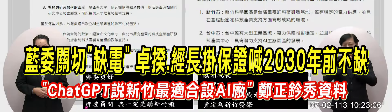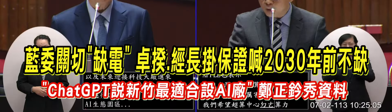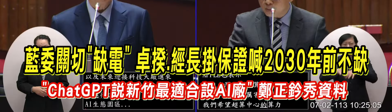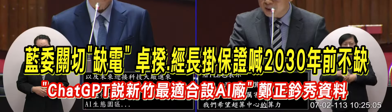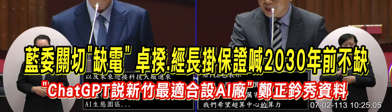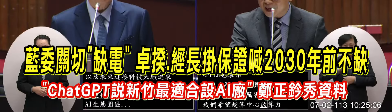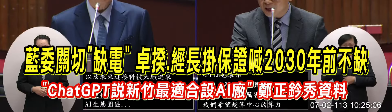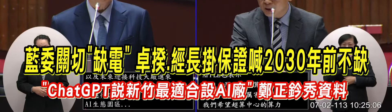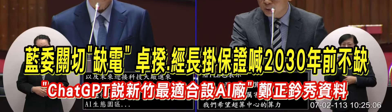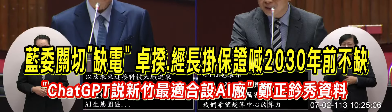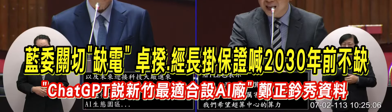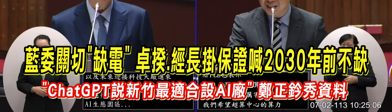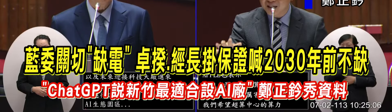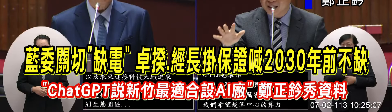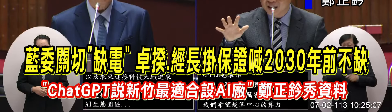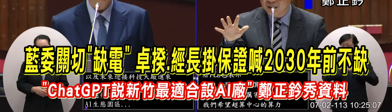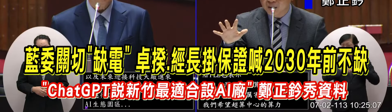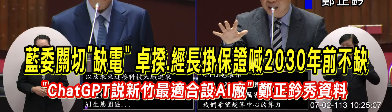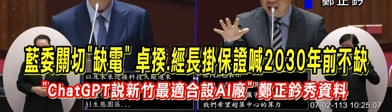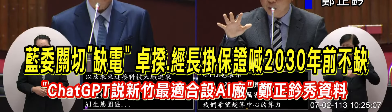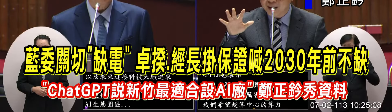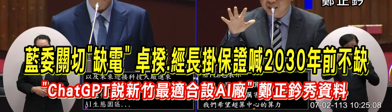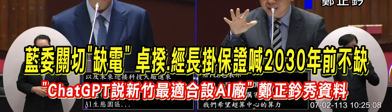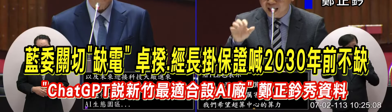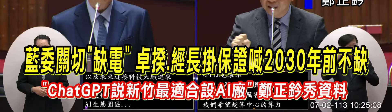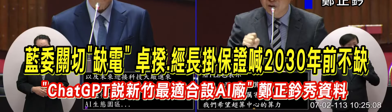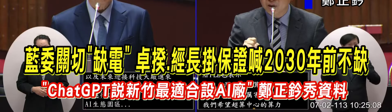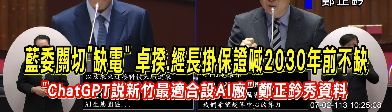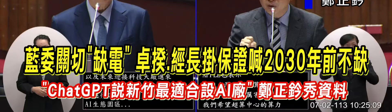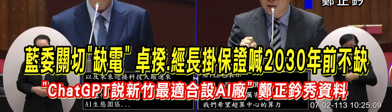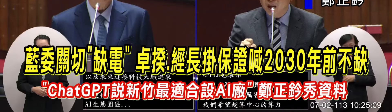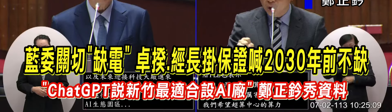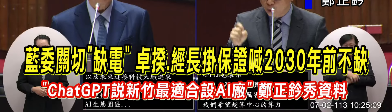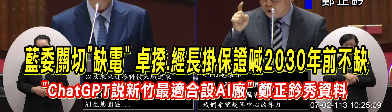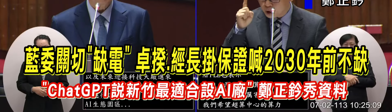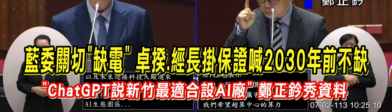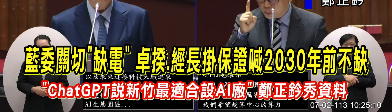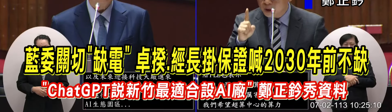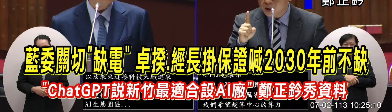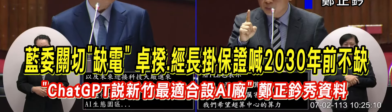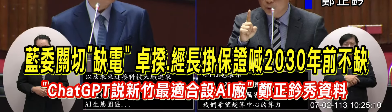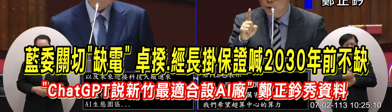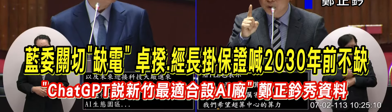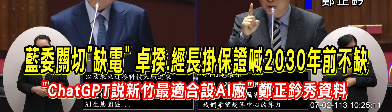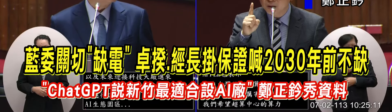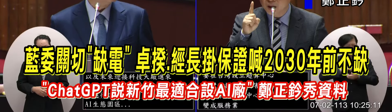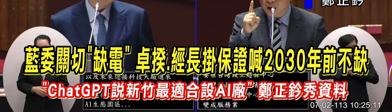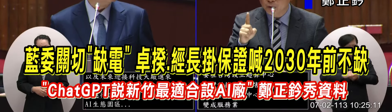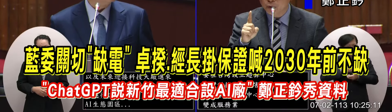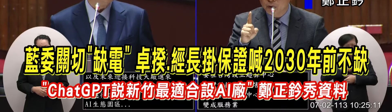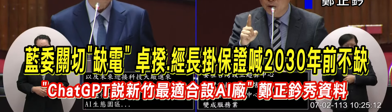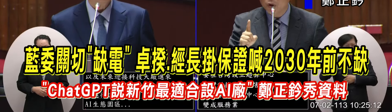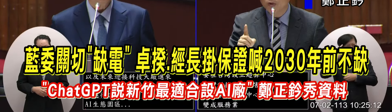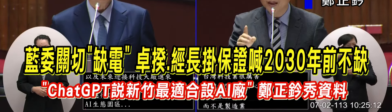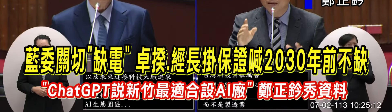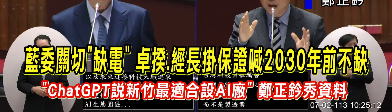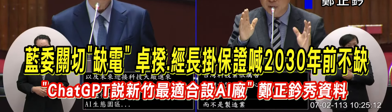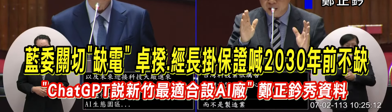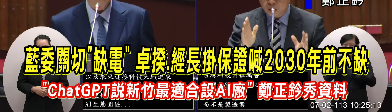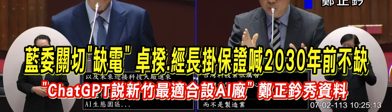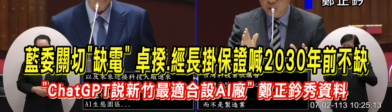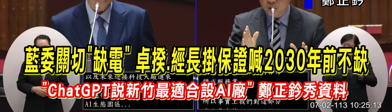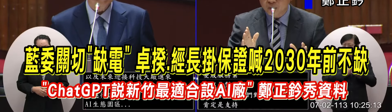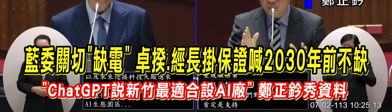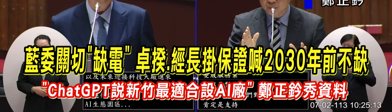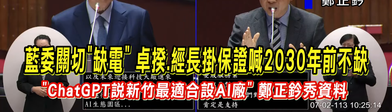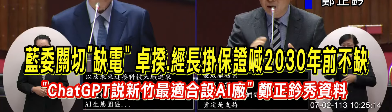哈。当然我们在看到很多大厂想要到台湾来的时候呢，我们就不得不去考虑用电到